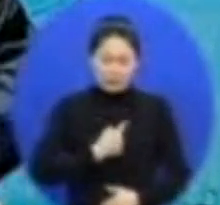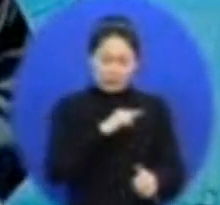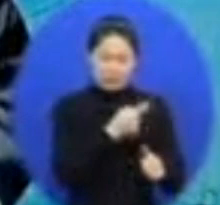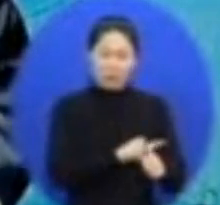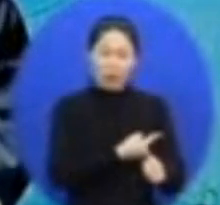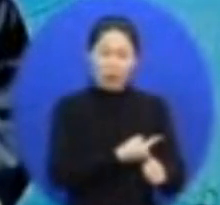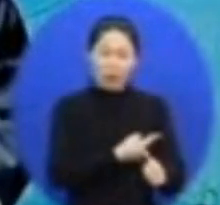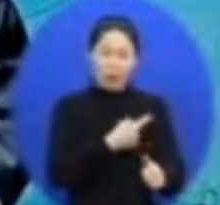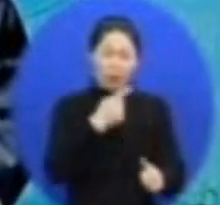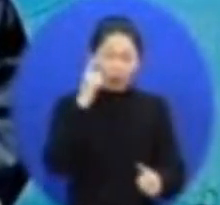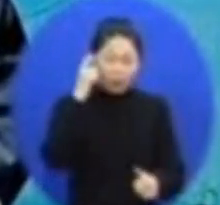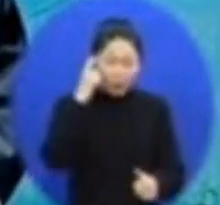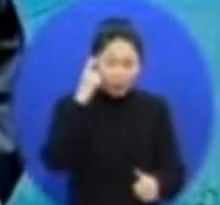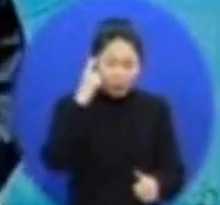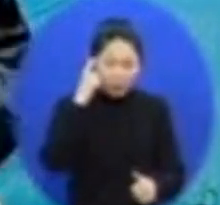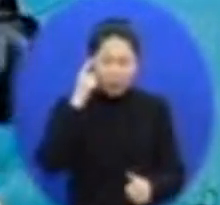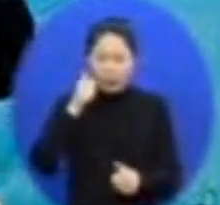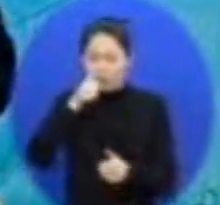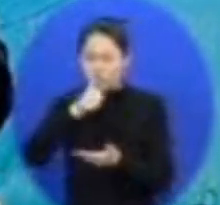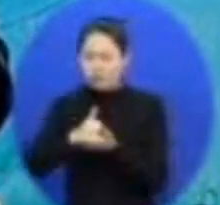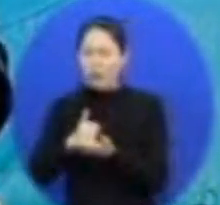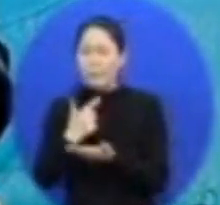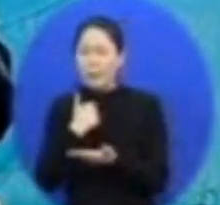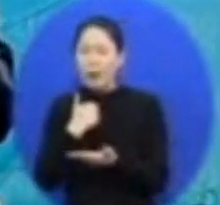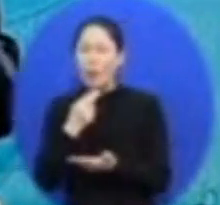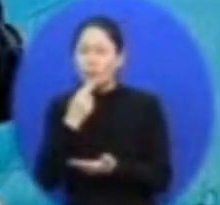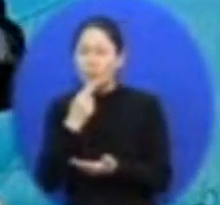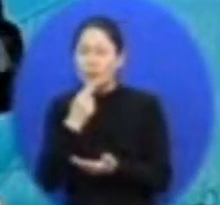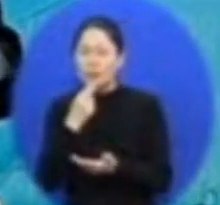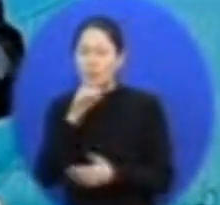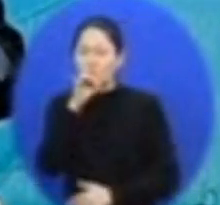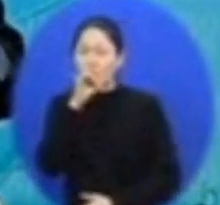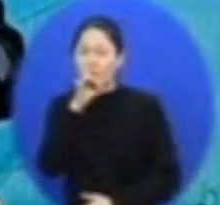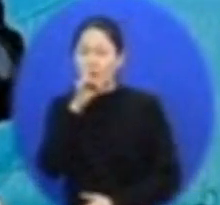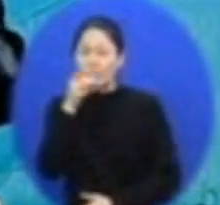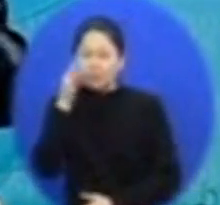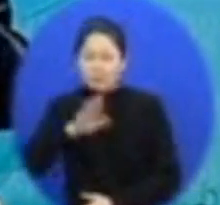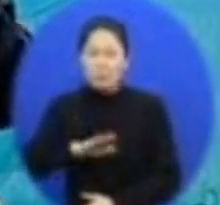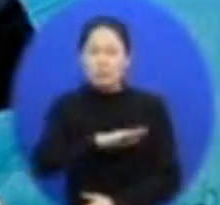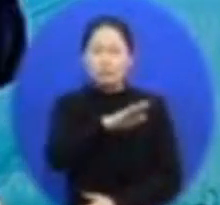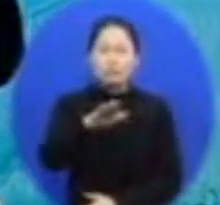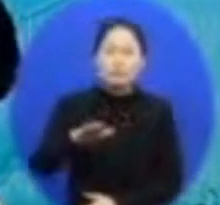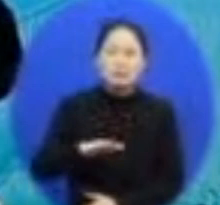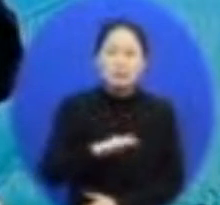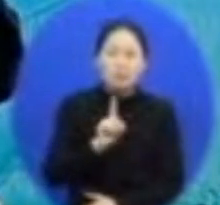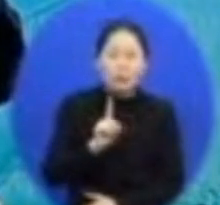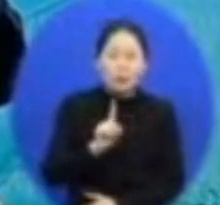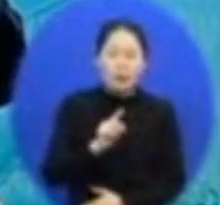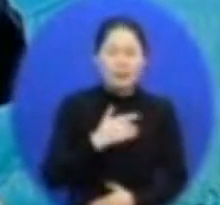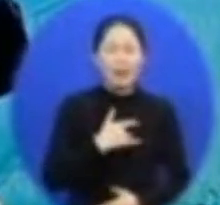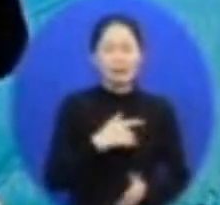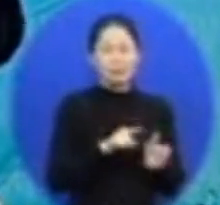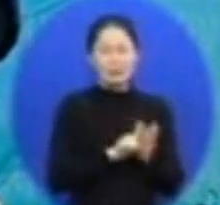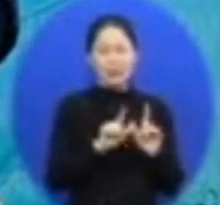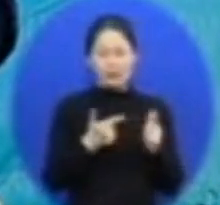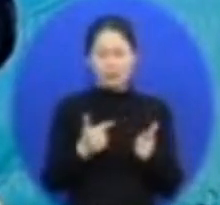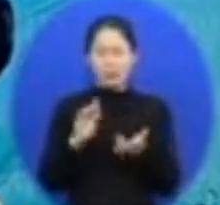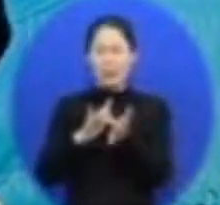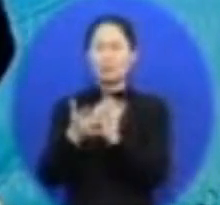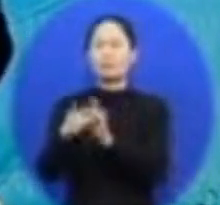짓는게 불가능해요 그러나 우리의 믿음은 나를 믿는 게 아니고 예수님을 믿는 거예요